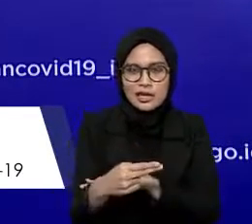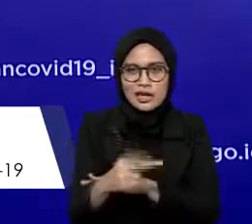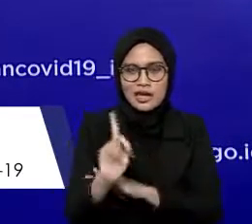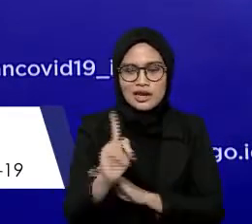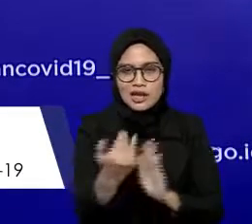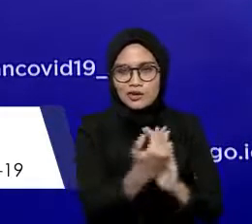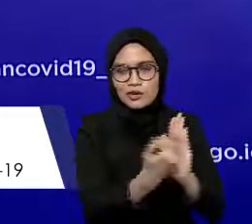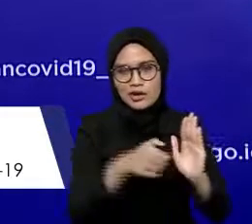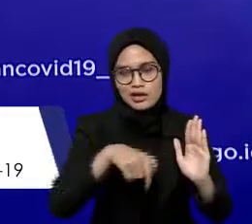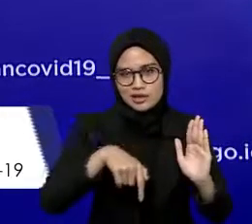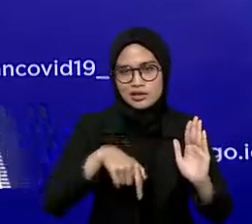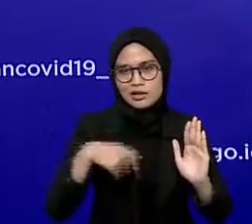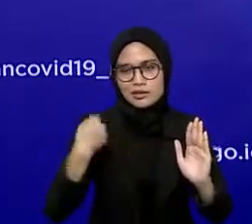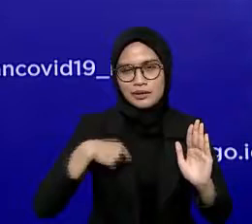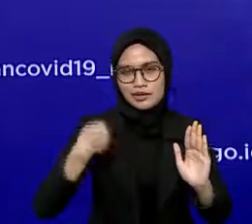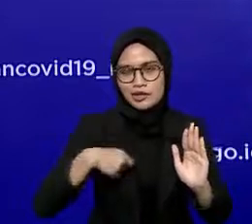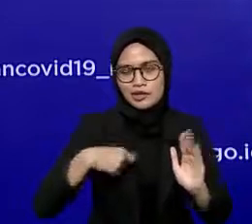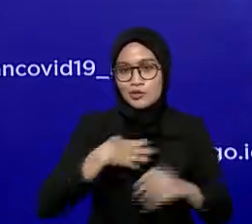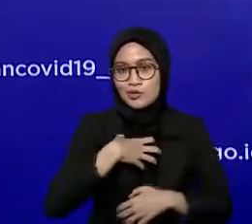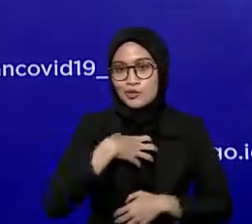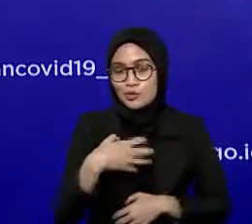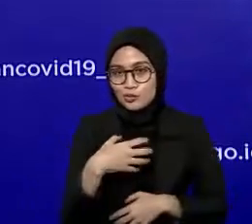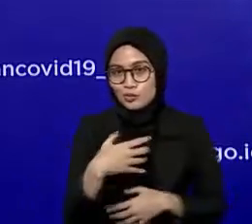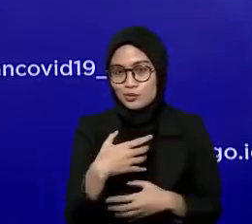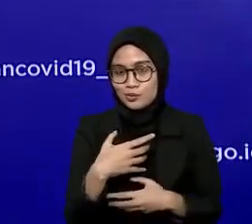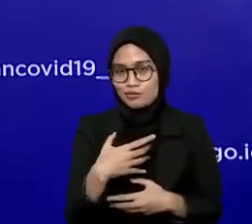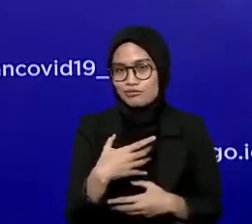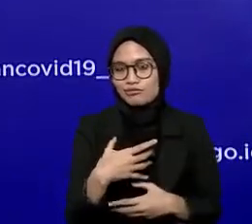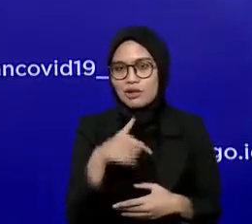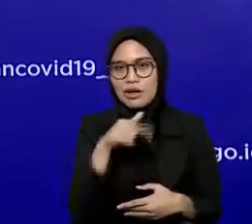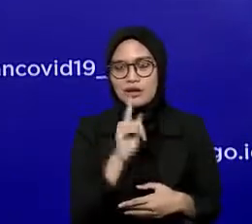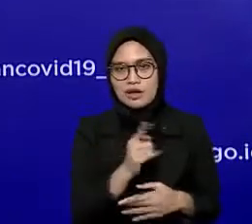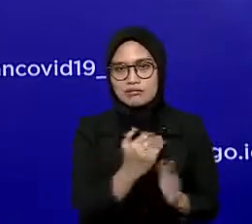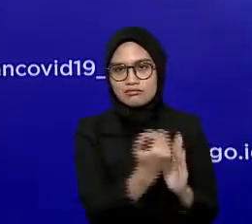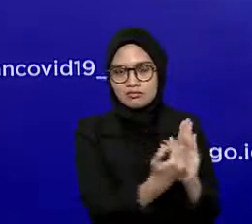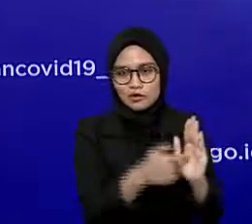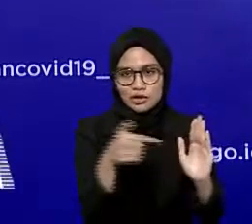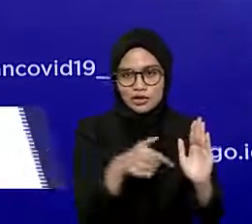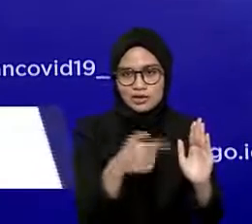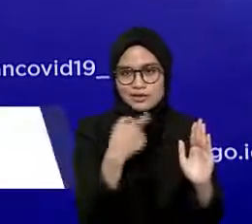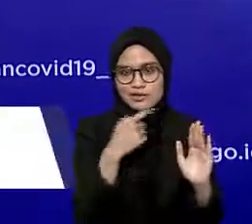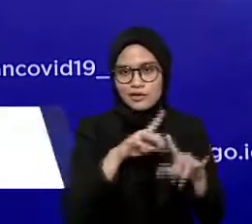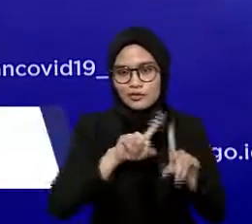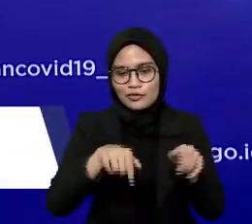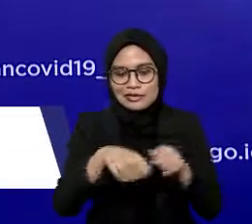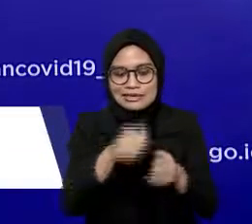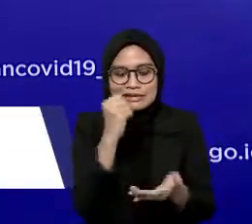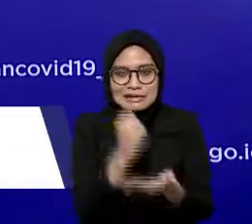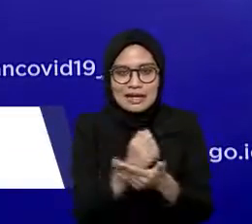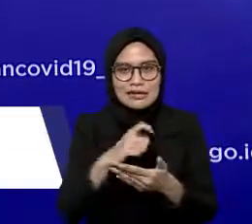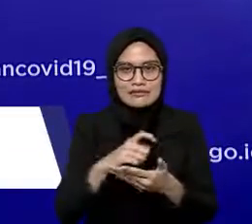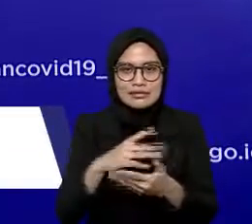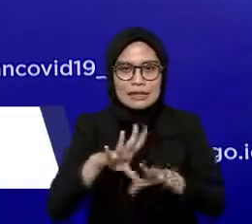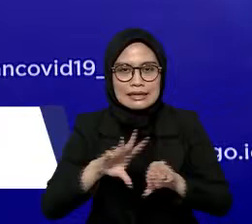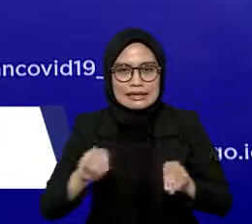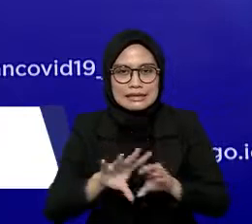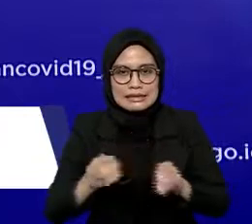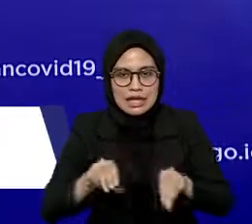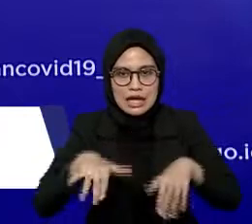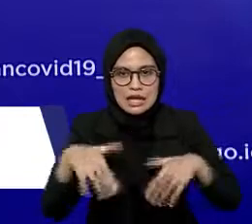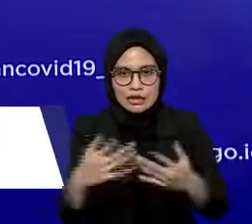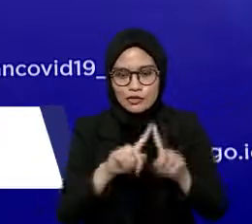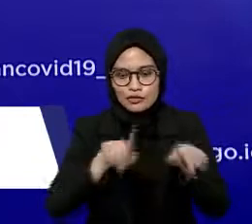dalam Permen Kumham nomor 34 tahun 2021, yaitu visa dinas, visa